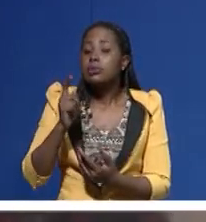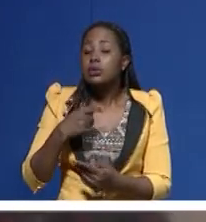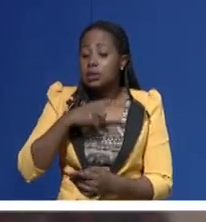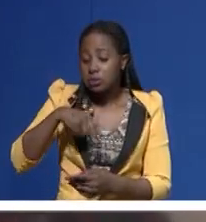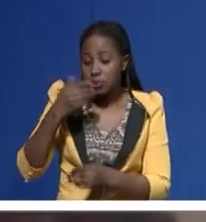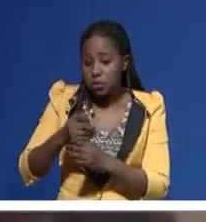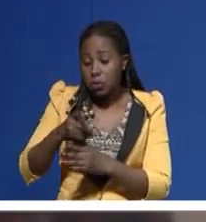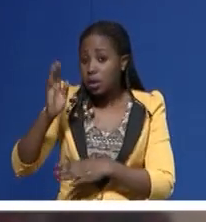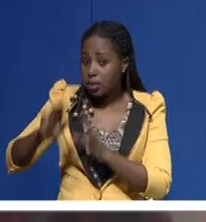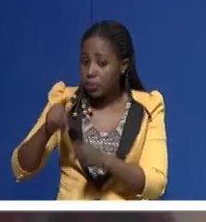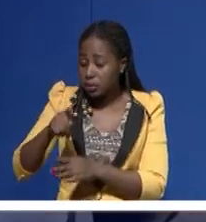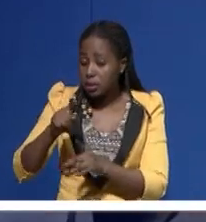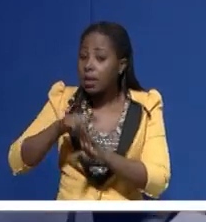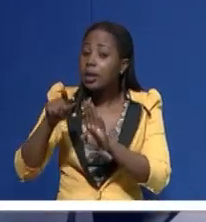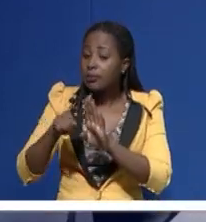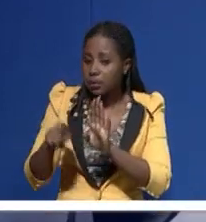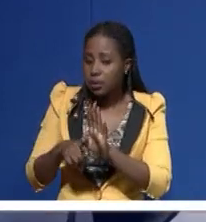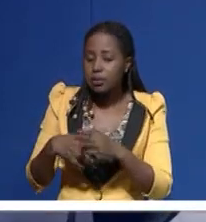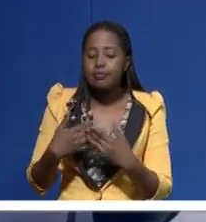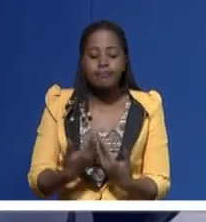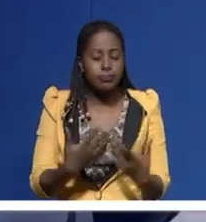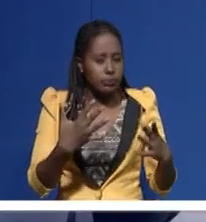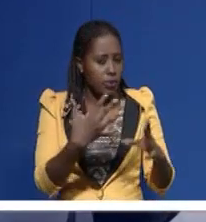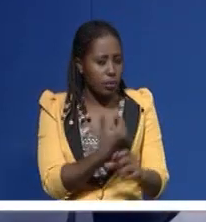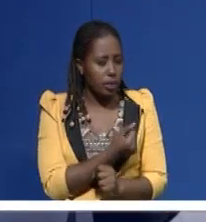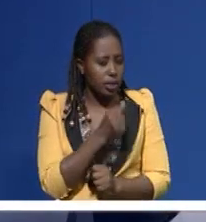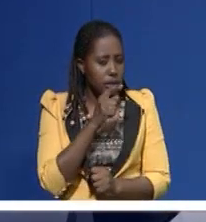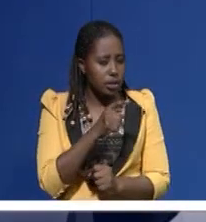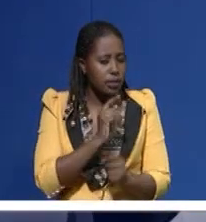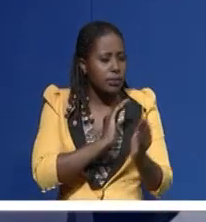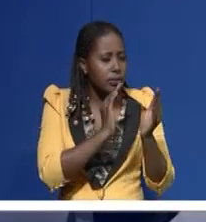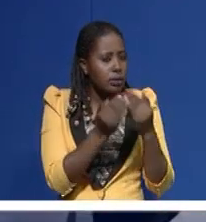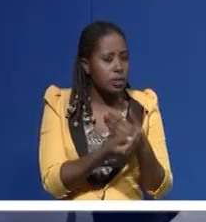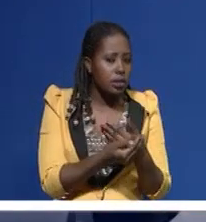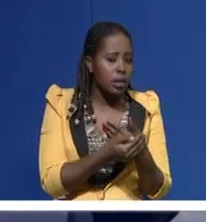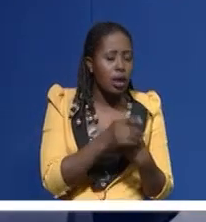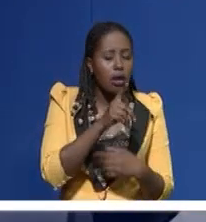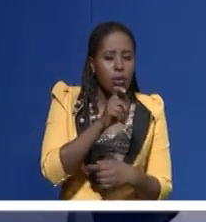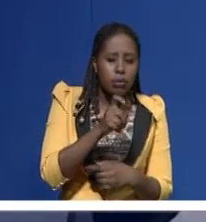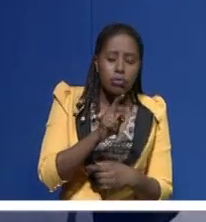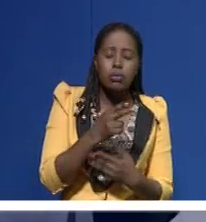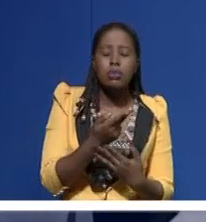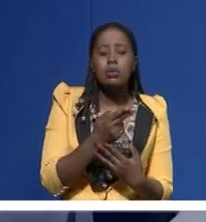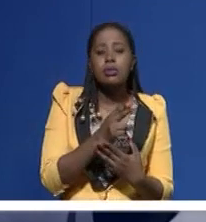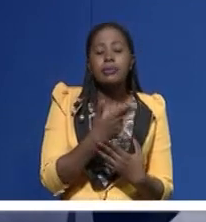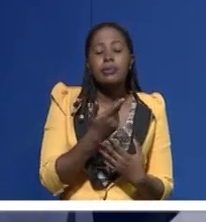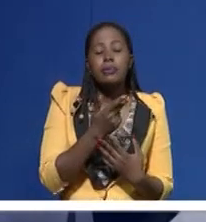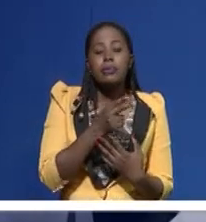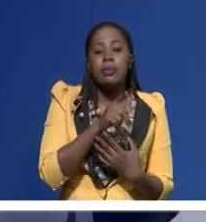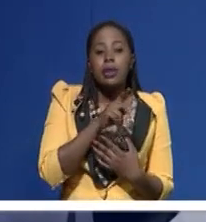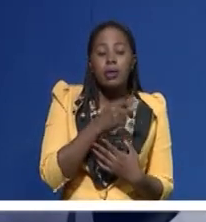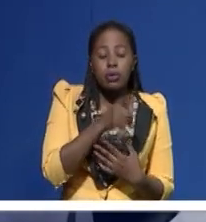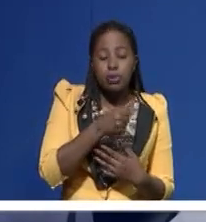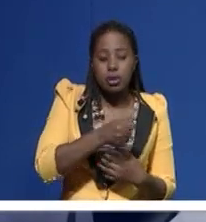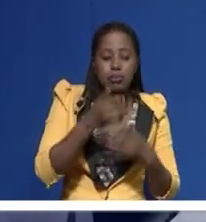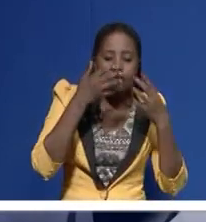umezoea kuona tamaduni za Kiafrika. Upatikanaji wa hivyo vikinga wadudu hata hiyo ambayo